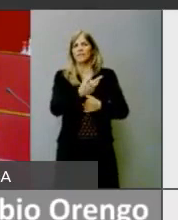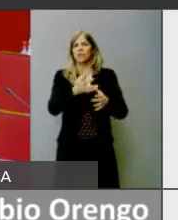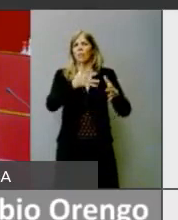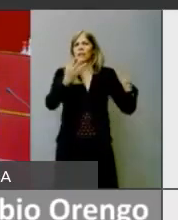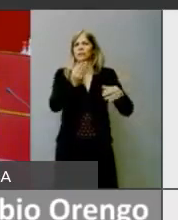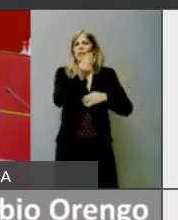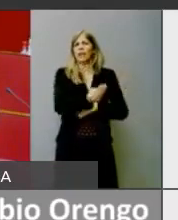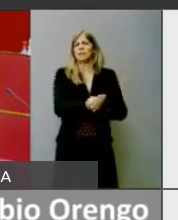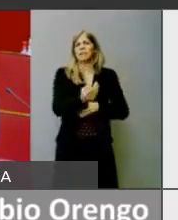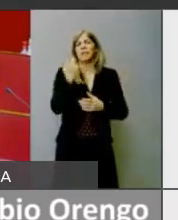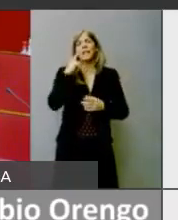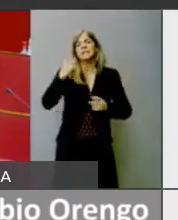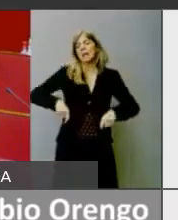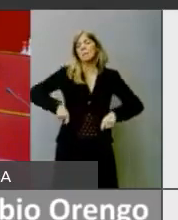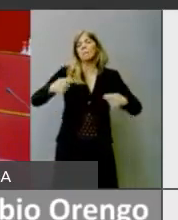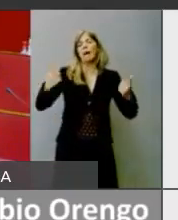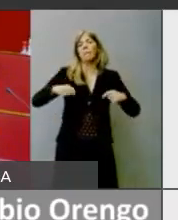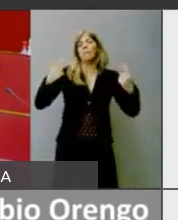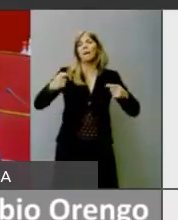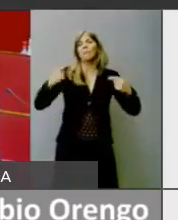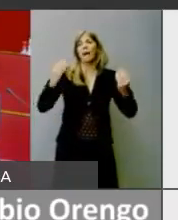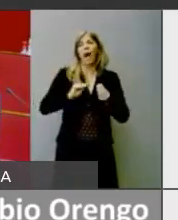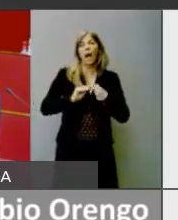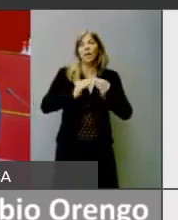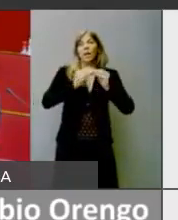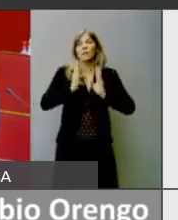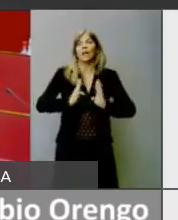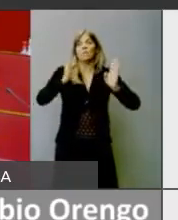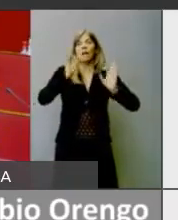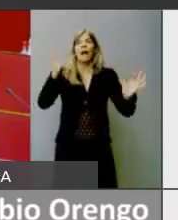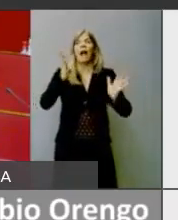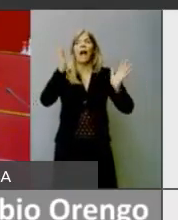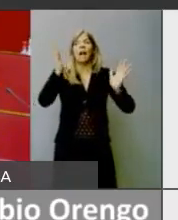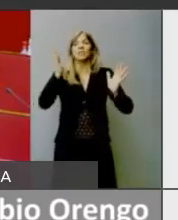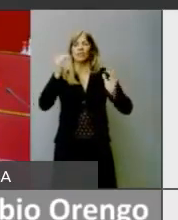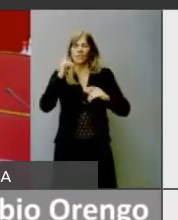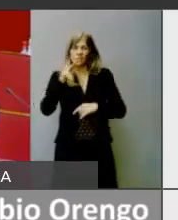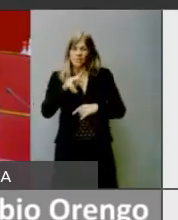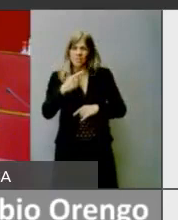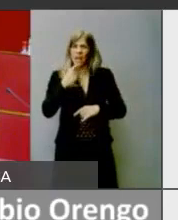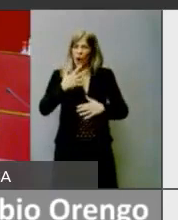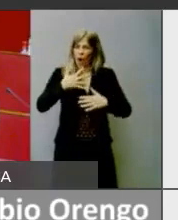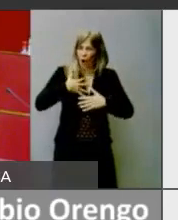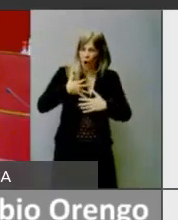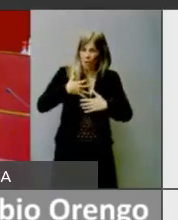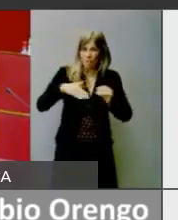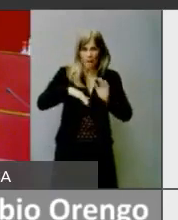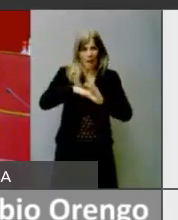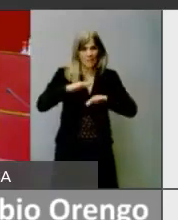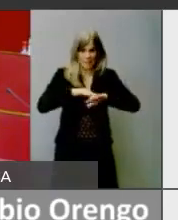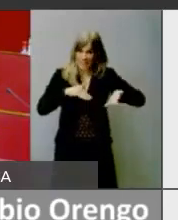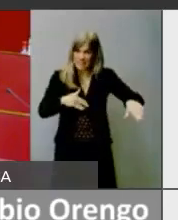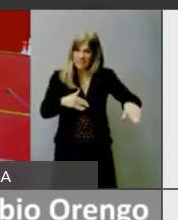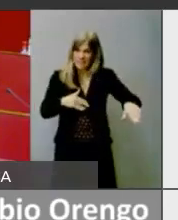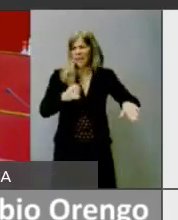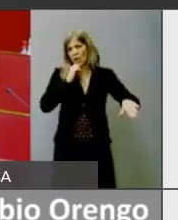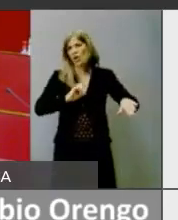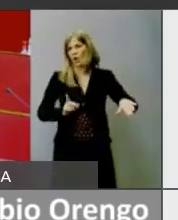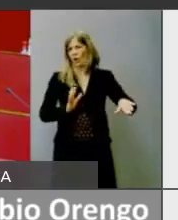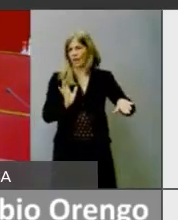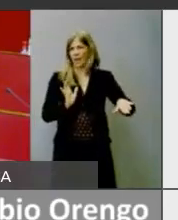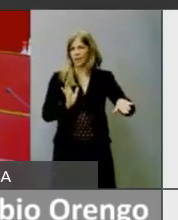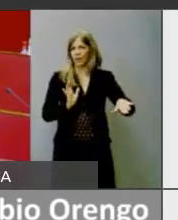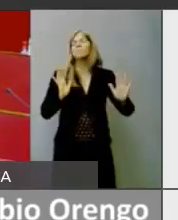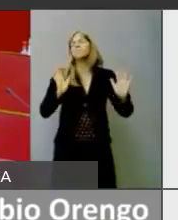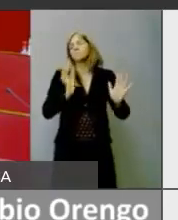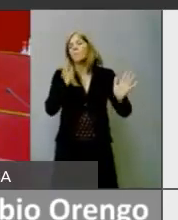alla speculazione edilizia in questa città, sul banco degli imputati non ci starebbe la sinistra. Ma ci ho detto, non è il giorno della polemica, è il giorno invece